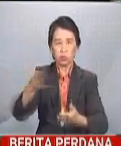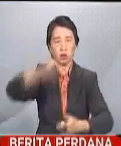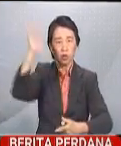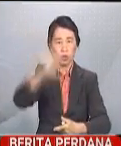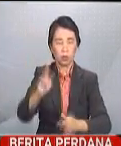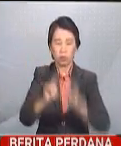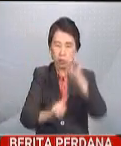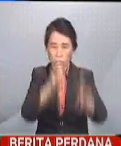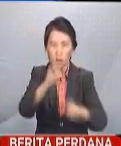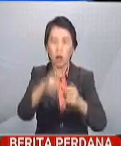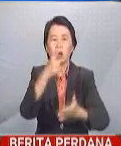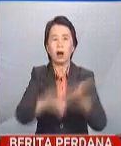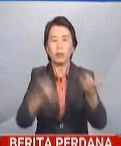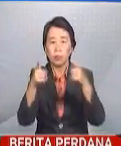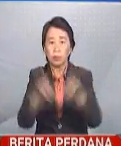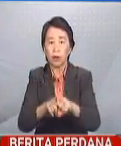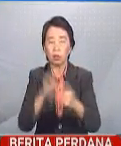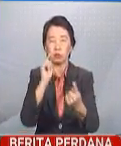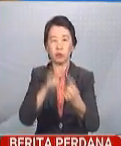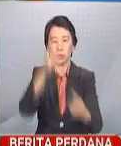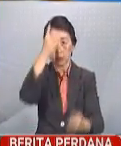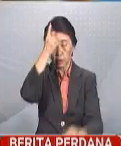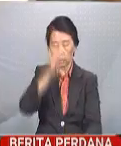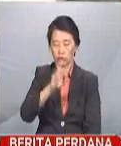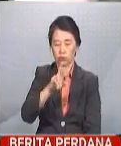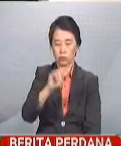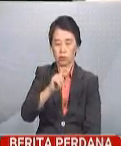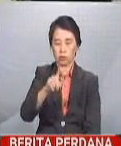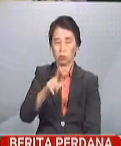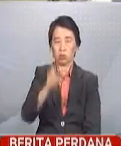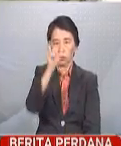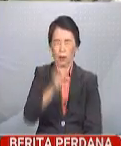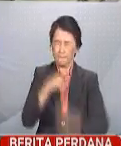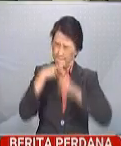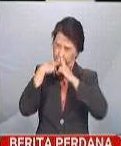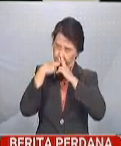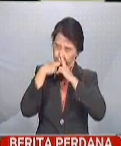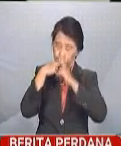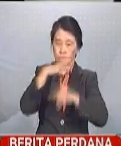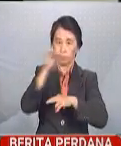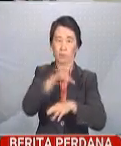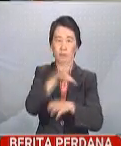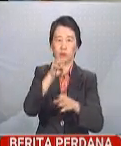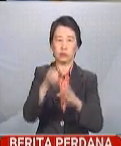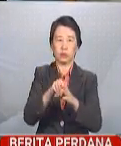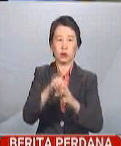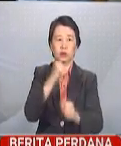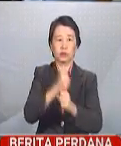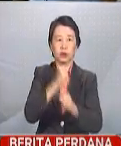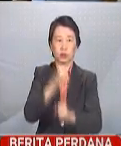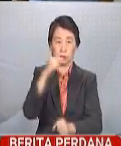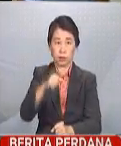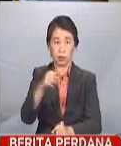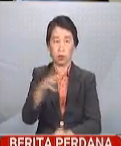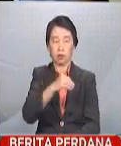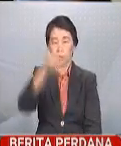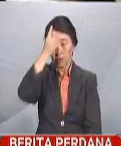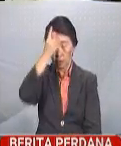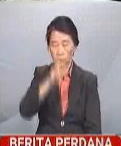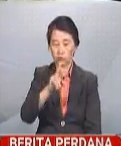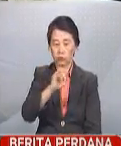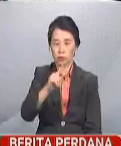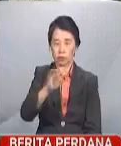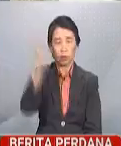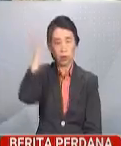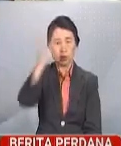pernah bertanya apa yang berlaku kepada Datuk Rizal, seorang yang amat berahsia lebih-lebih lagi melibatkan pekerjaannya. Malah Datuk Rizal sendiri